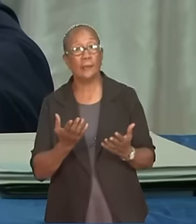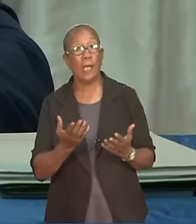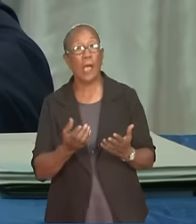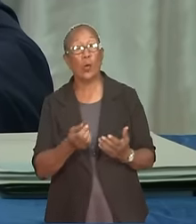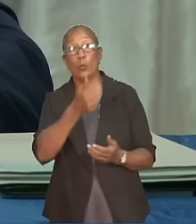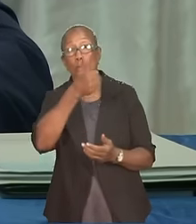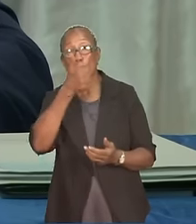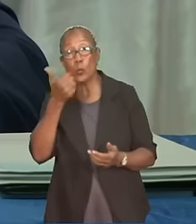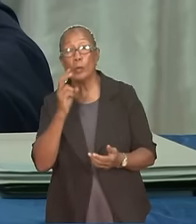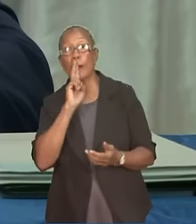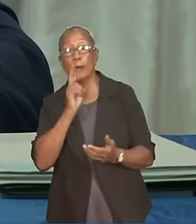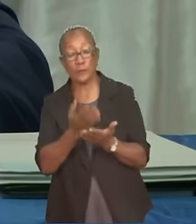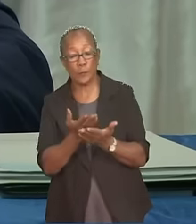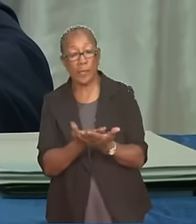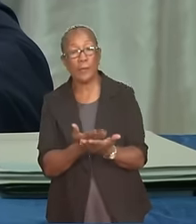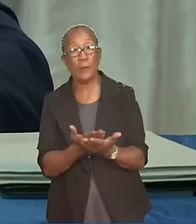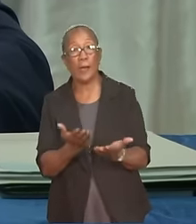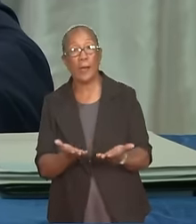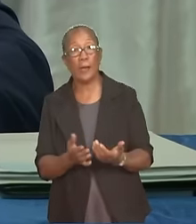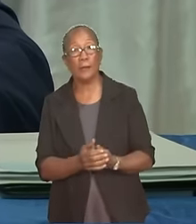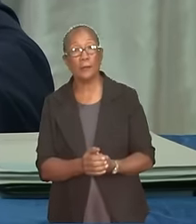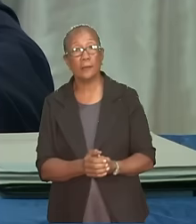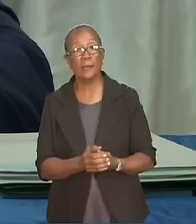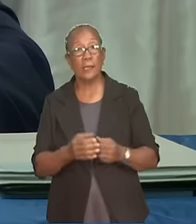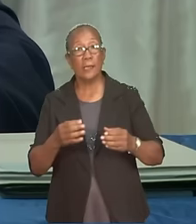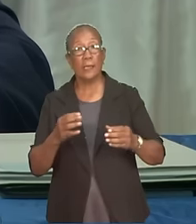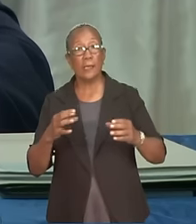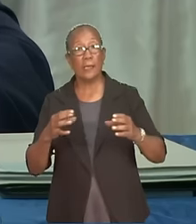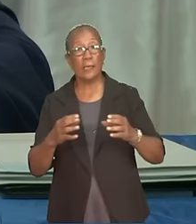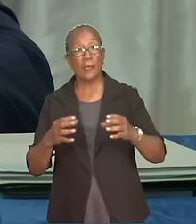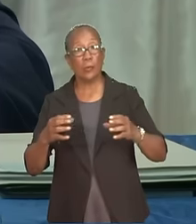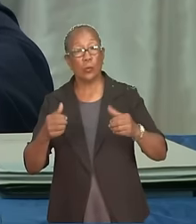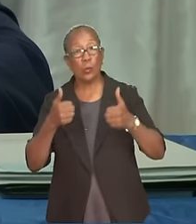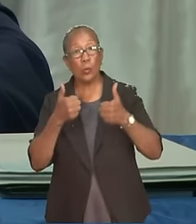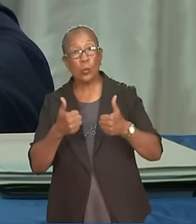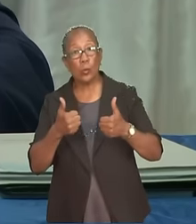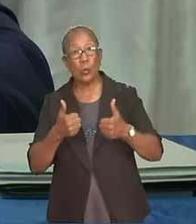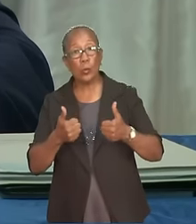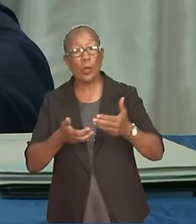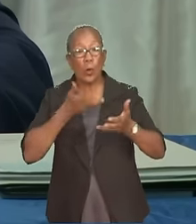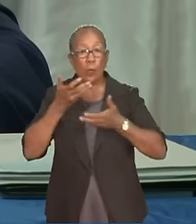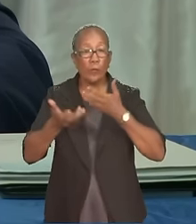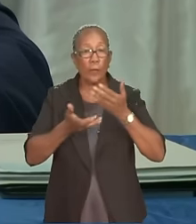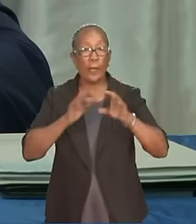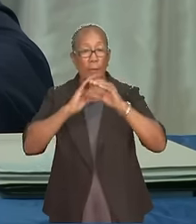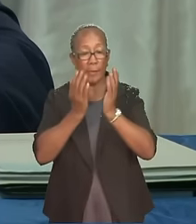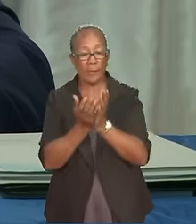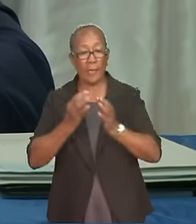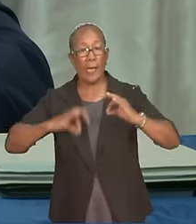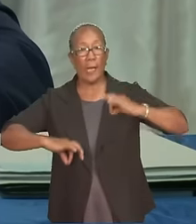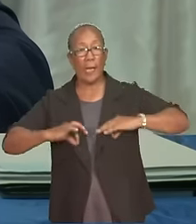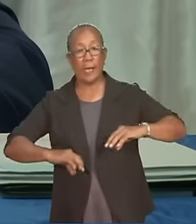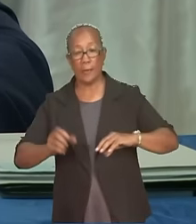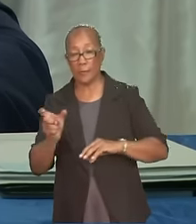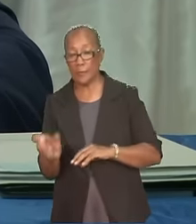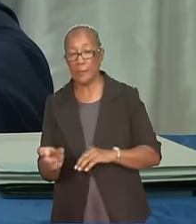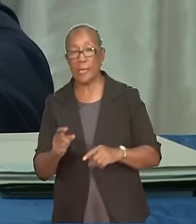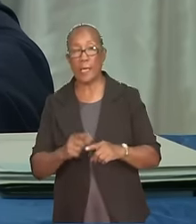vaststellen in nauw overleg met alle ministers, in nauw overleg met ook de